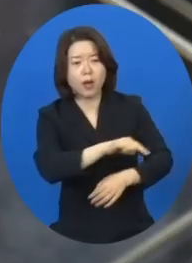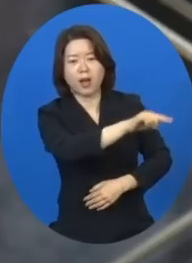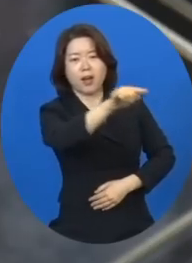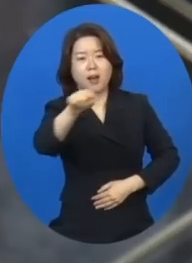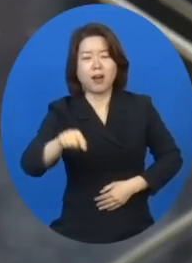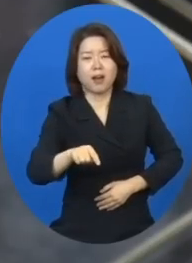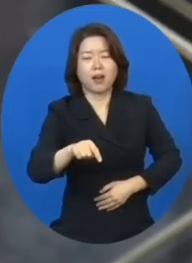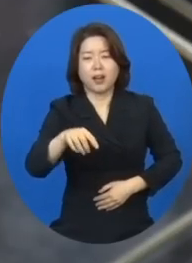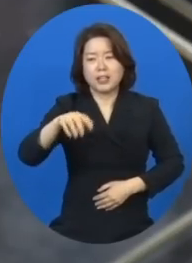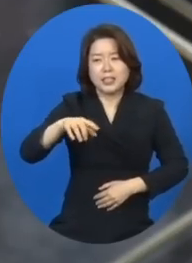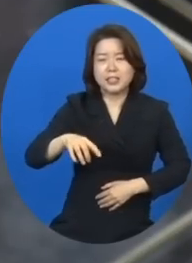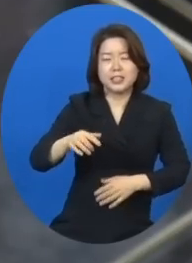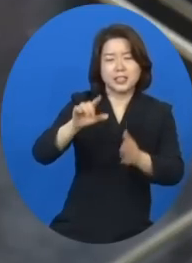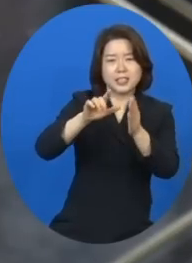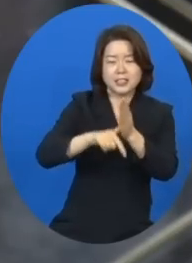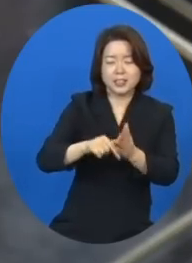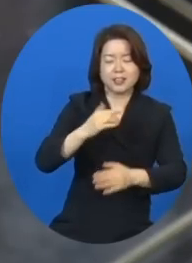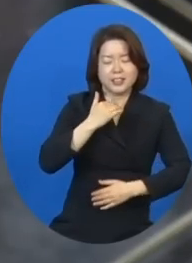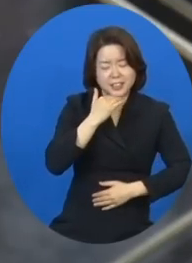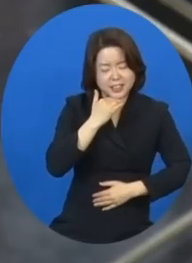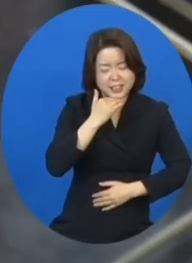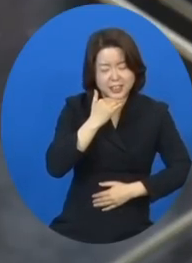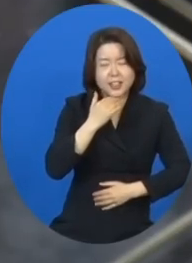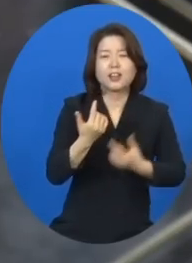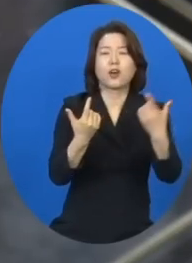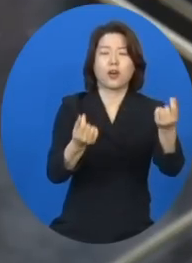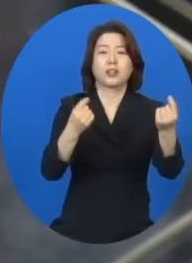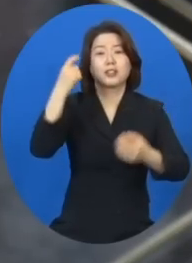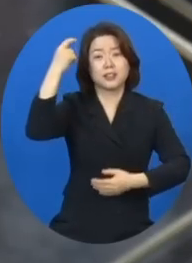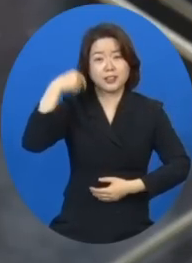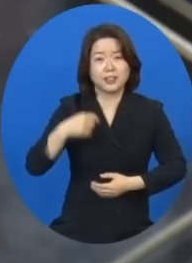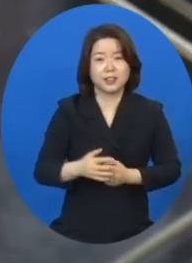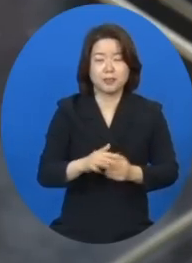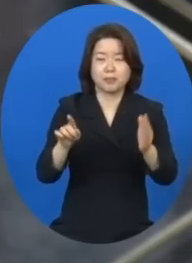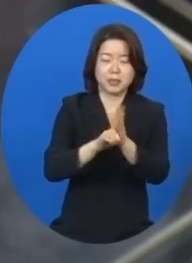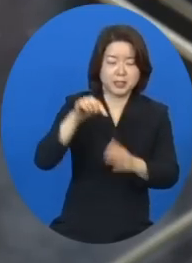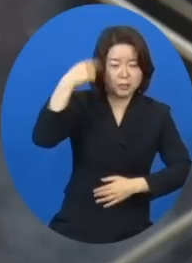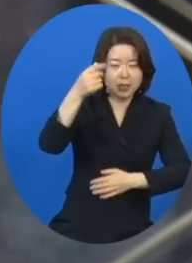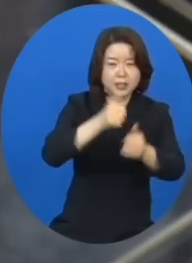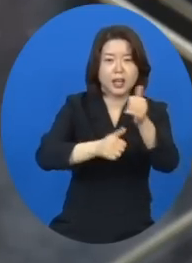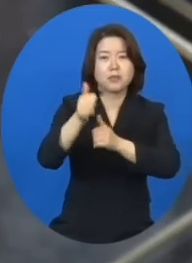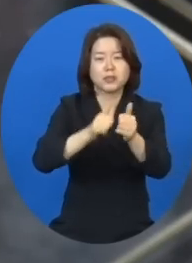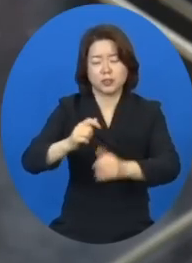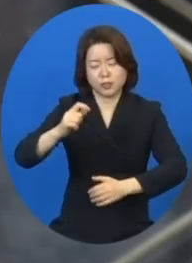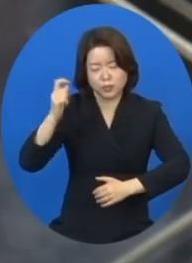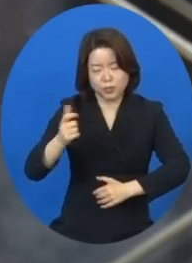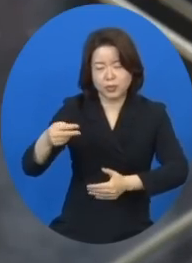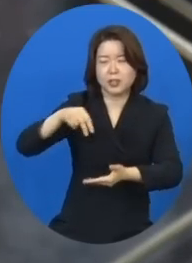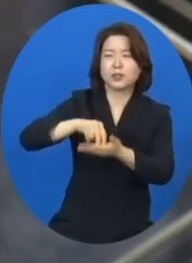자리를 기다리고 있었다는 마음도 듭니다. 믿음의 다음 세대를 굳게 세우소서.